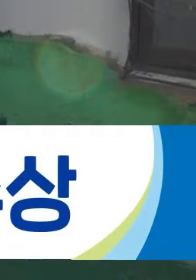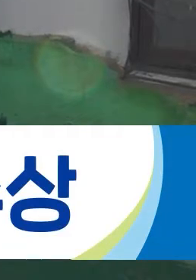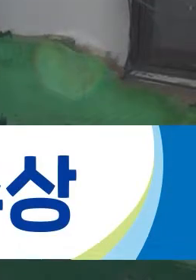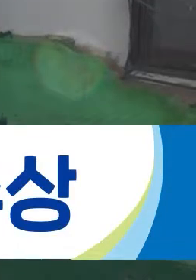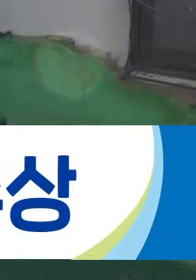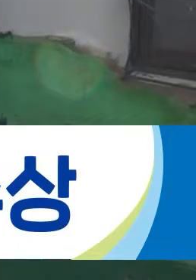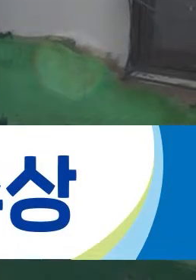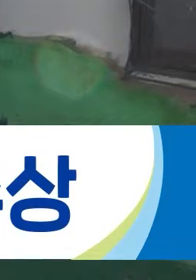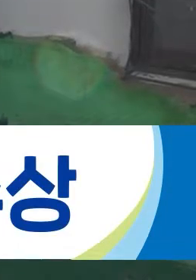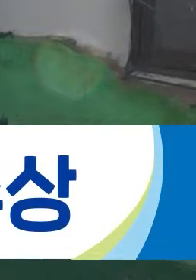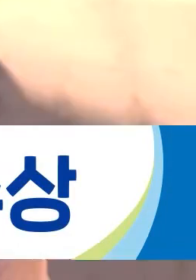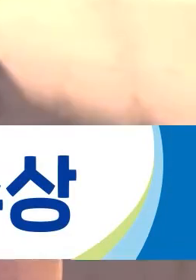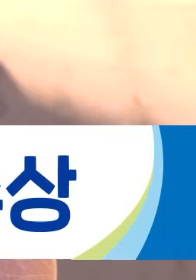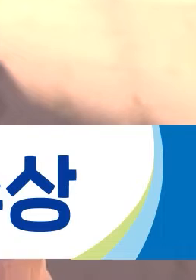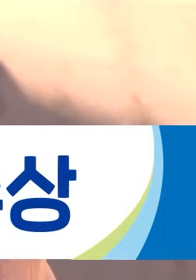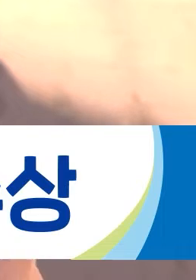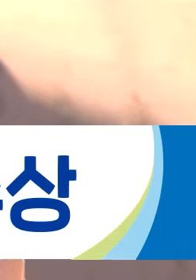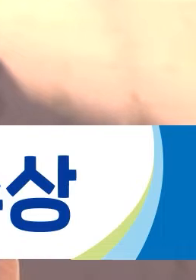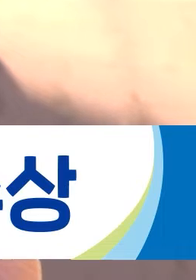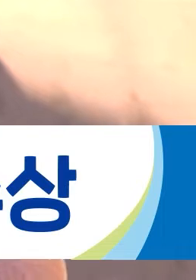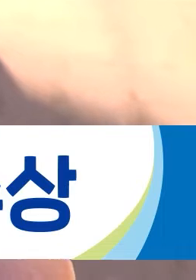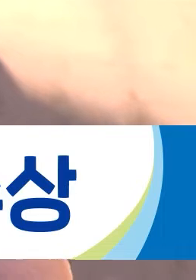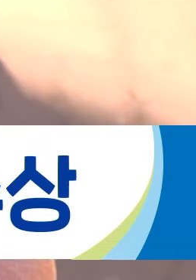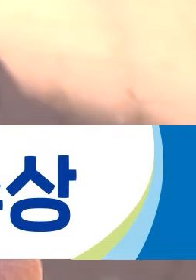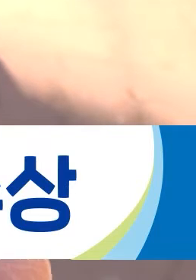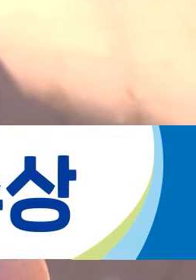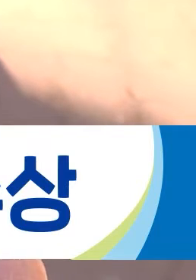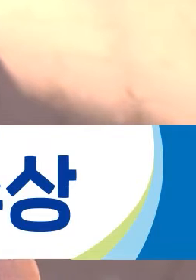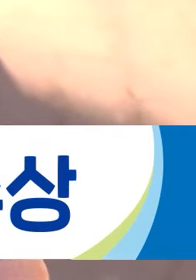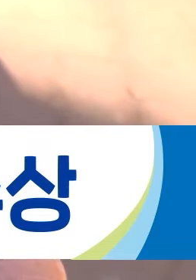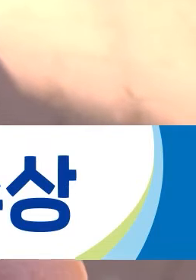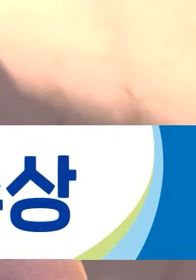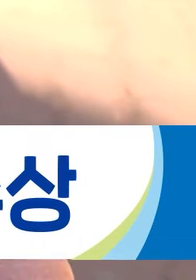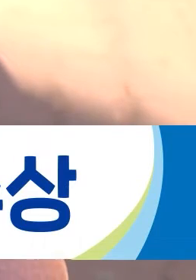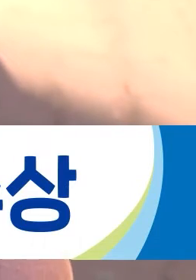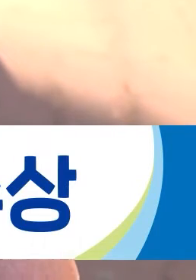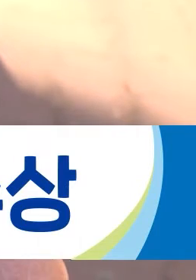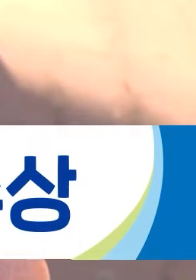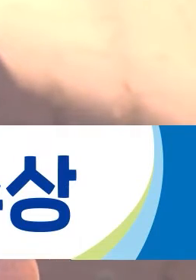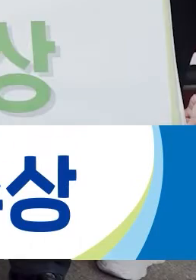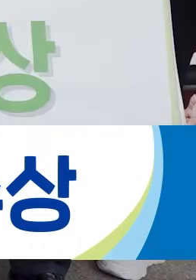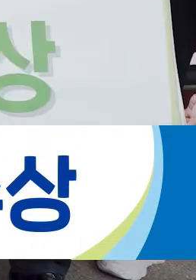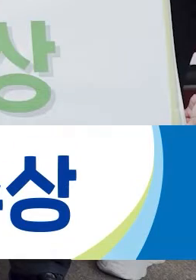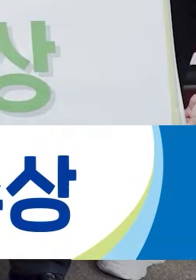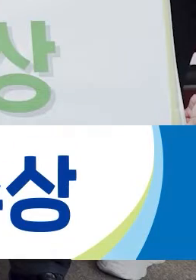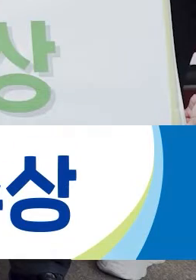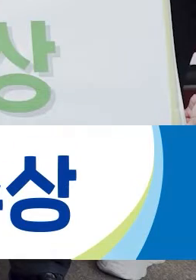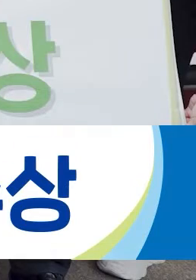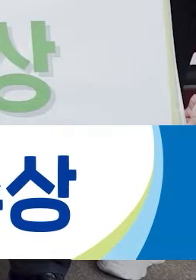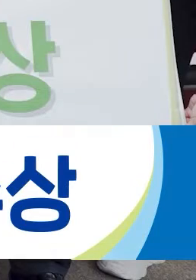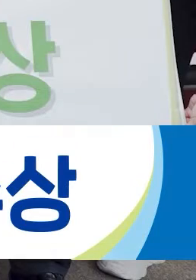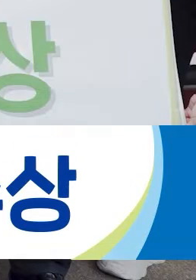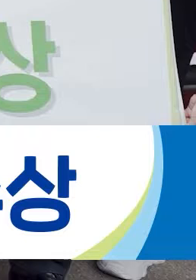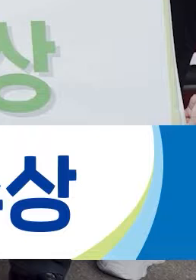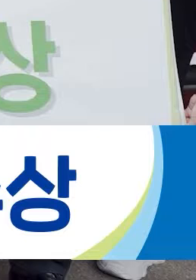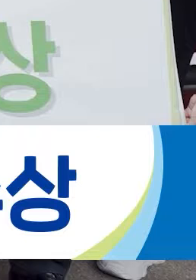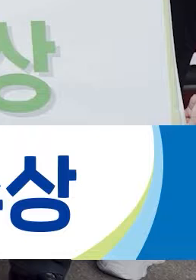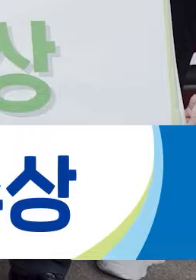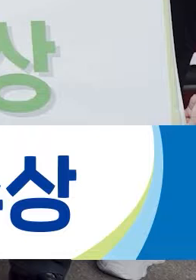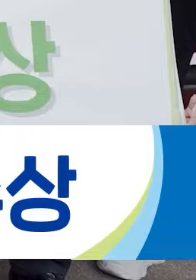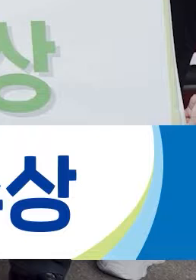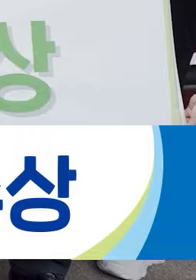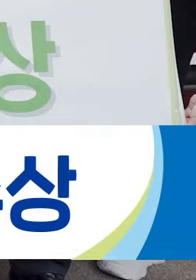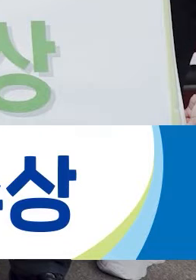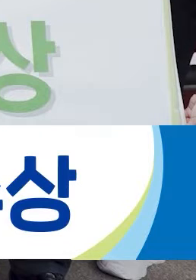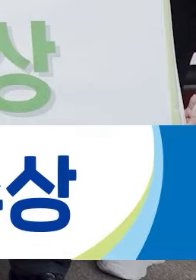스마트 배출관리 운영 시스템 구축 사업이 행정안전부로부터 주민생활 혁신우수사례로 선정된 챔피언